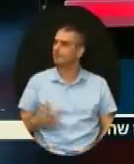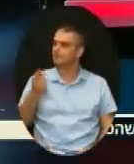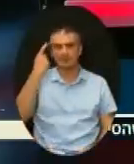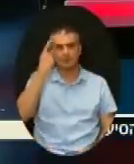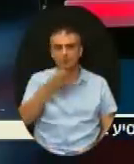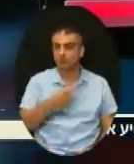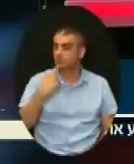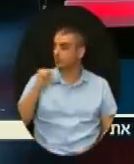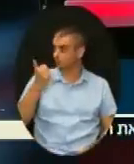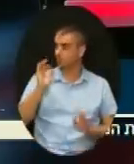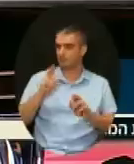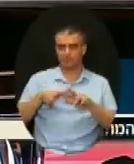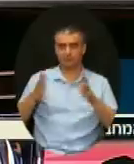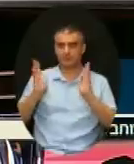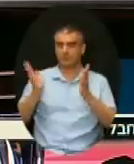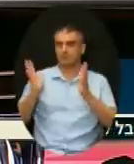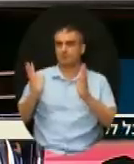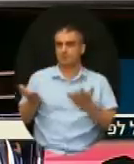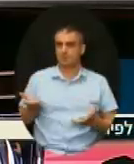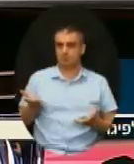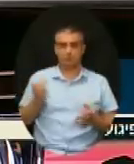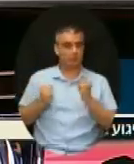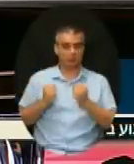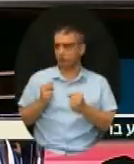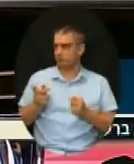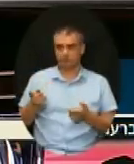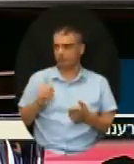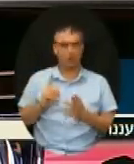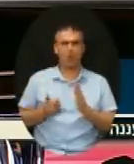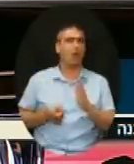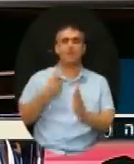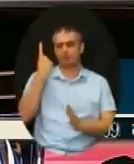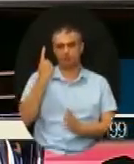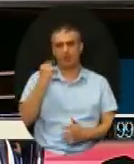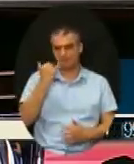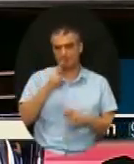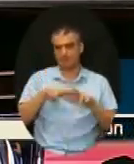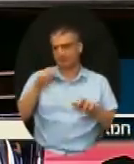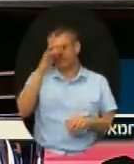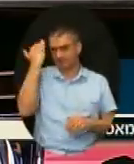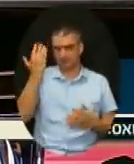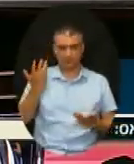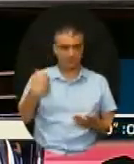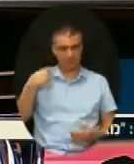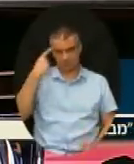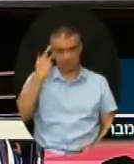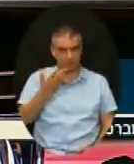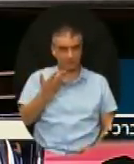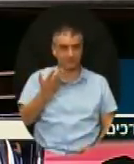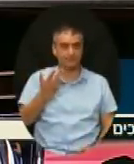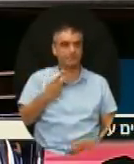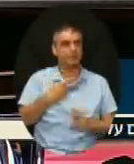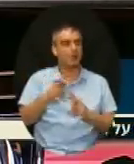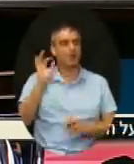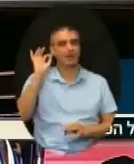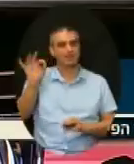חושבת? קודם כל, המצב הוא באמת חמור ביותר, וזה באמת מצב שהוא לא חסר תקדים, אבל הוא בוודאי מצב קיצוני, כי אנחנו יודעים שמעבר